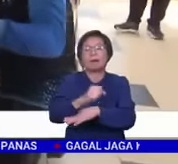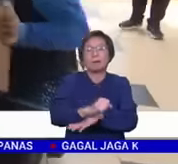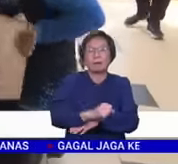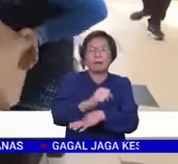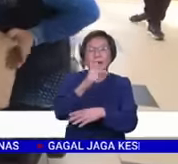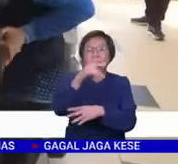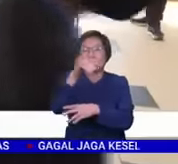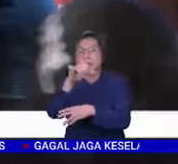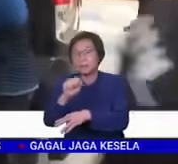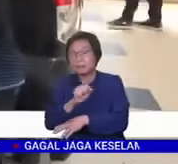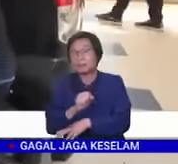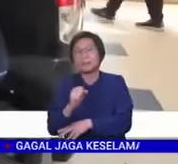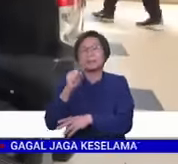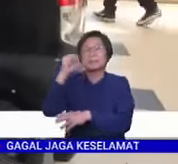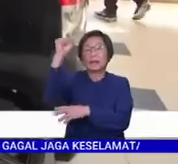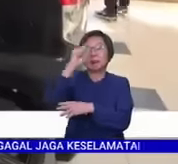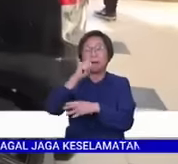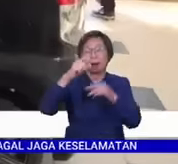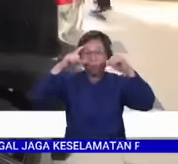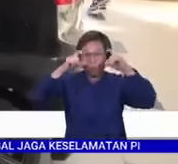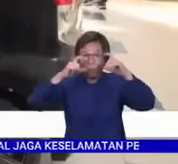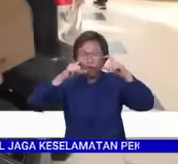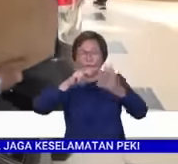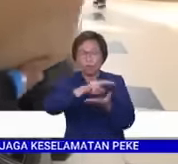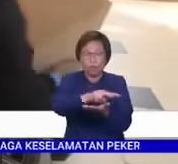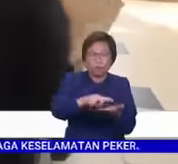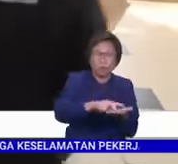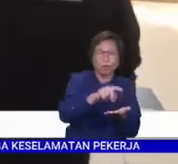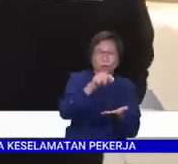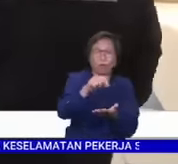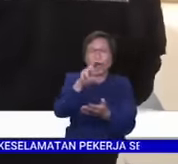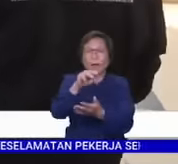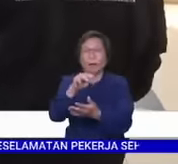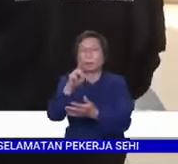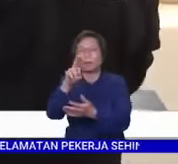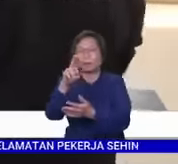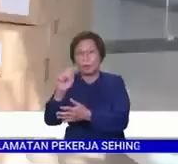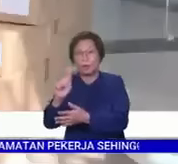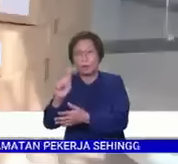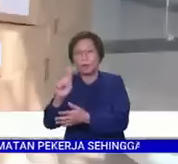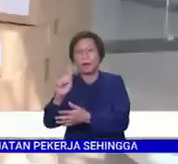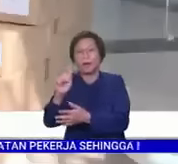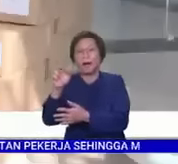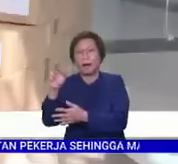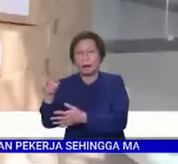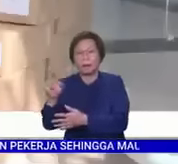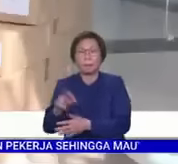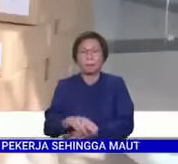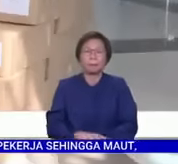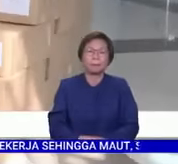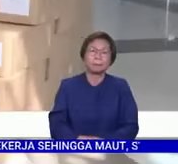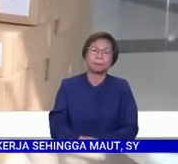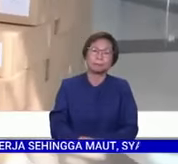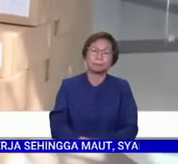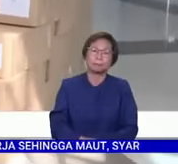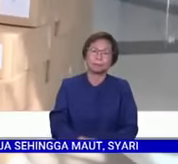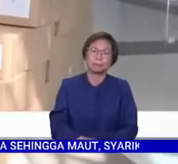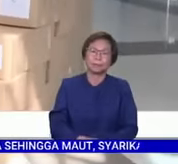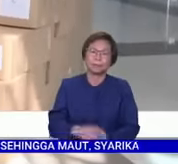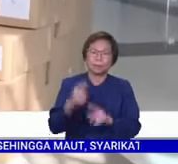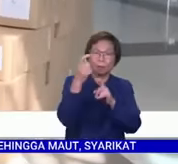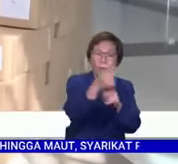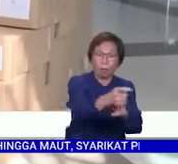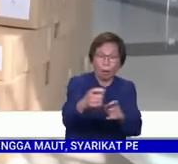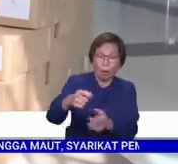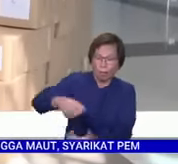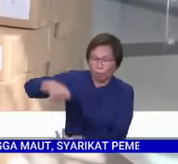Sabah keris dan Sabah foto.org bideo.com yue ataupun amoia dan now menurut sih